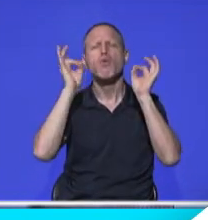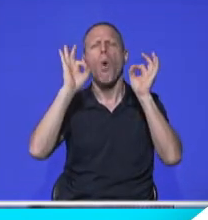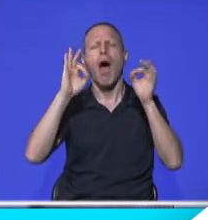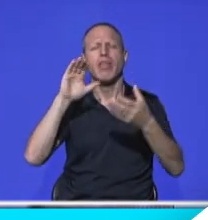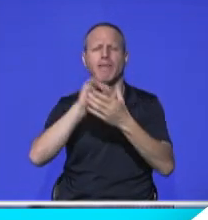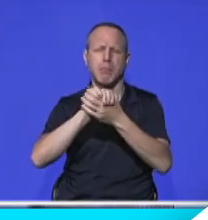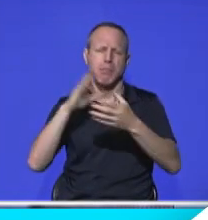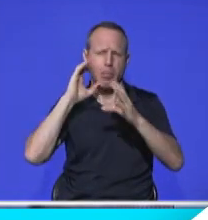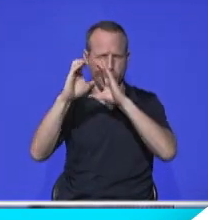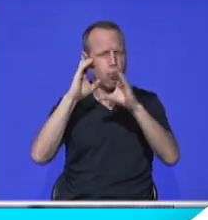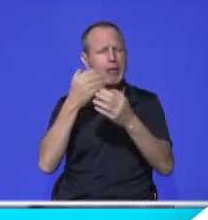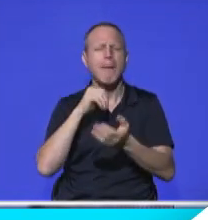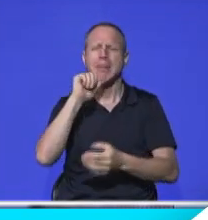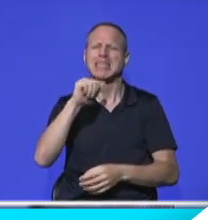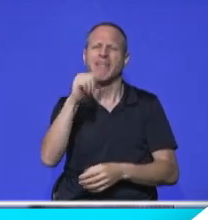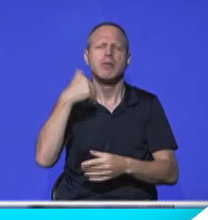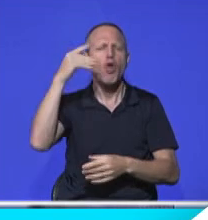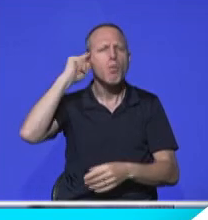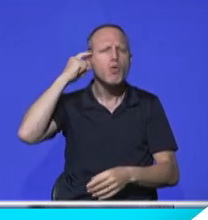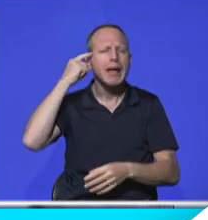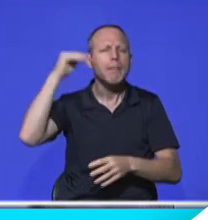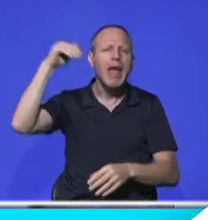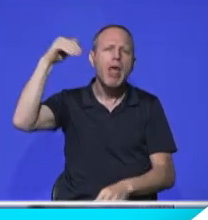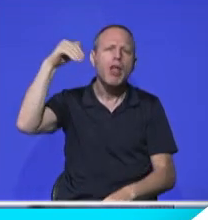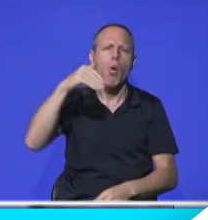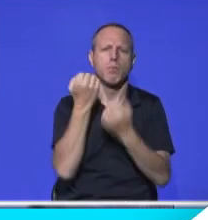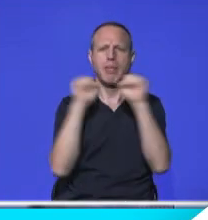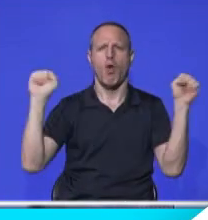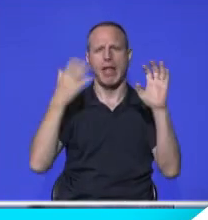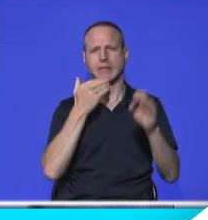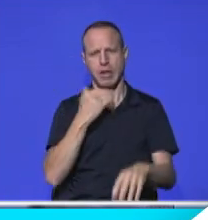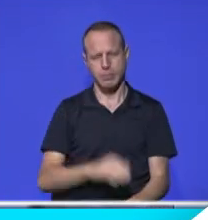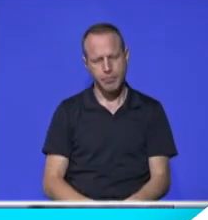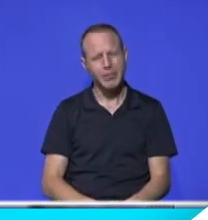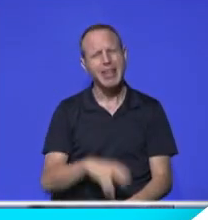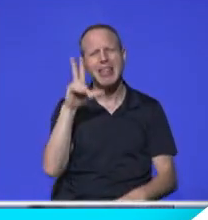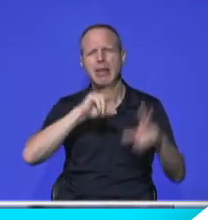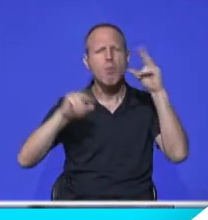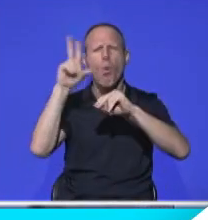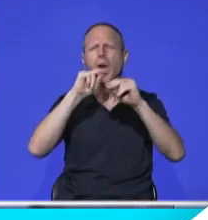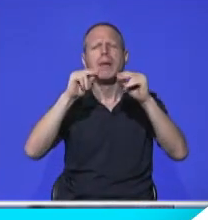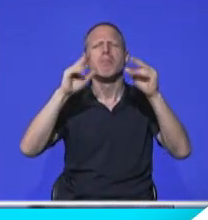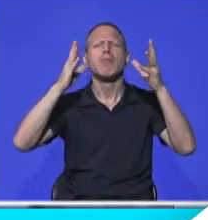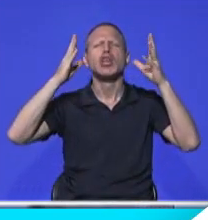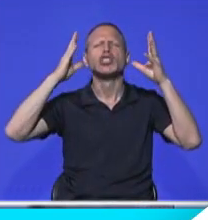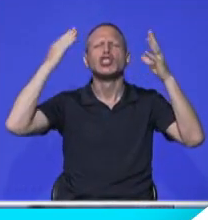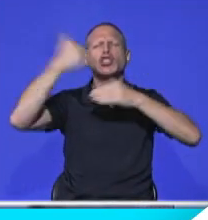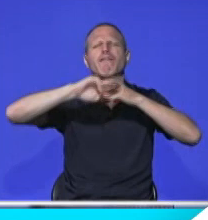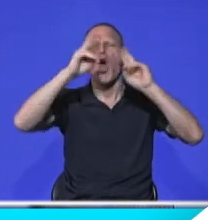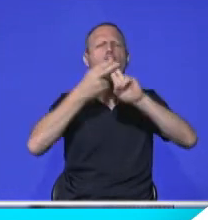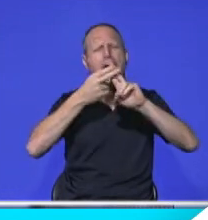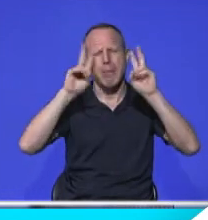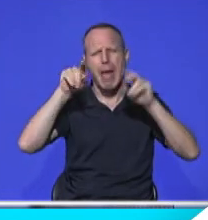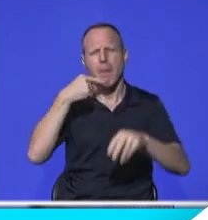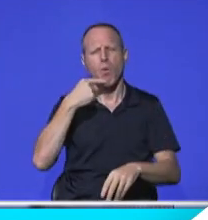בתקשורת, שמסרבים להיות מודאגים מההידרדרות בדמוקרטיה הישראלית. דיבורים אפוקליפטיים הם אמרו, פומפוזיות